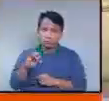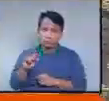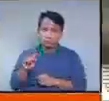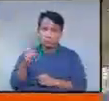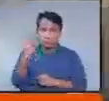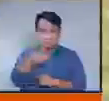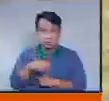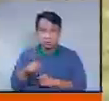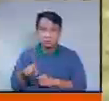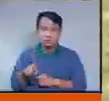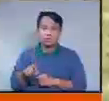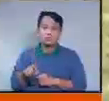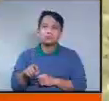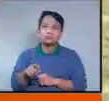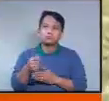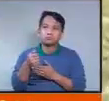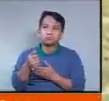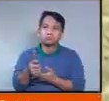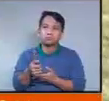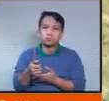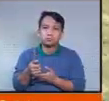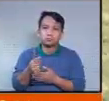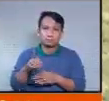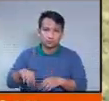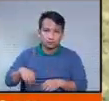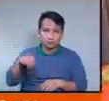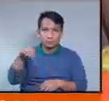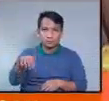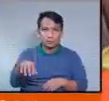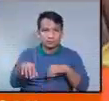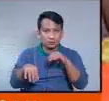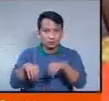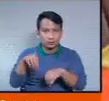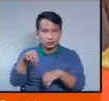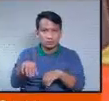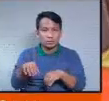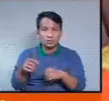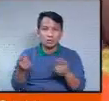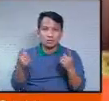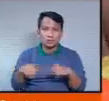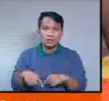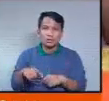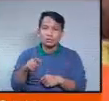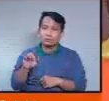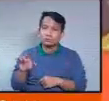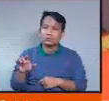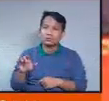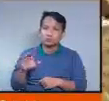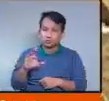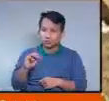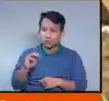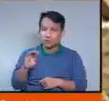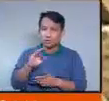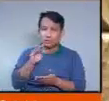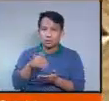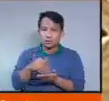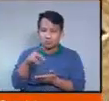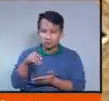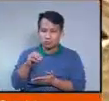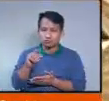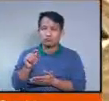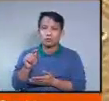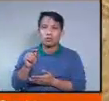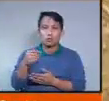maganda daw kasi kung ihuhulog ng mga nagdo-donate doon sa kanilang mga incident po, sa mga command posts nila,